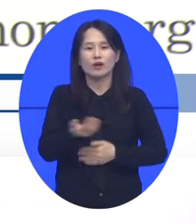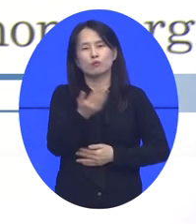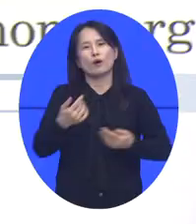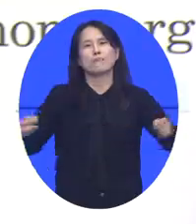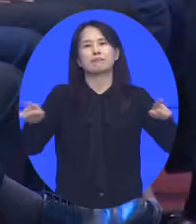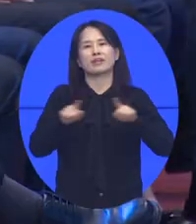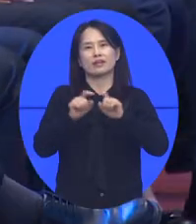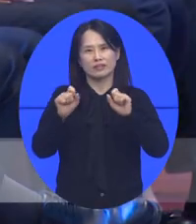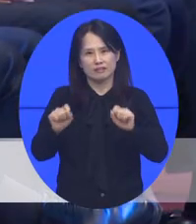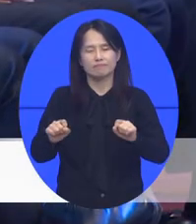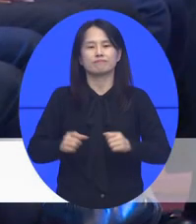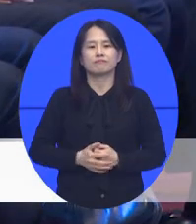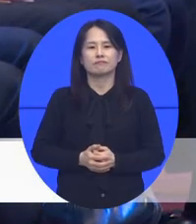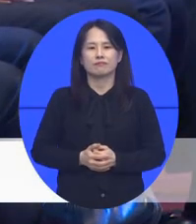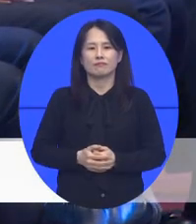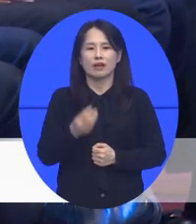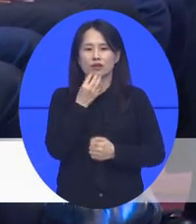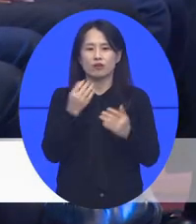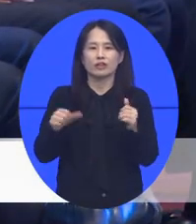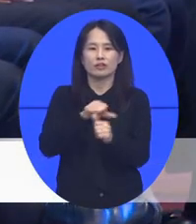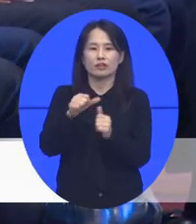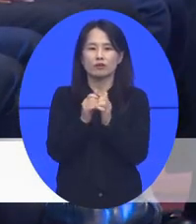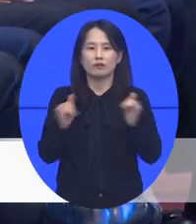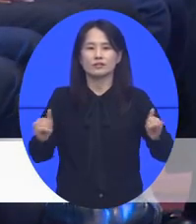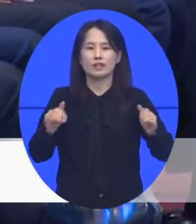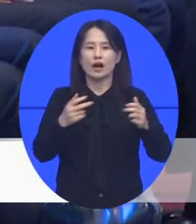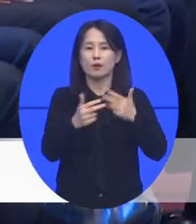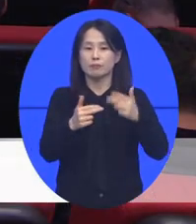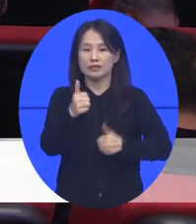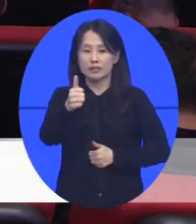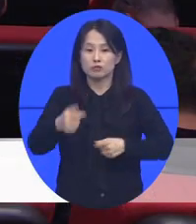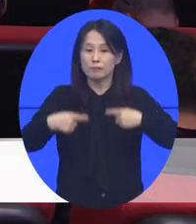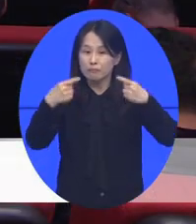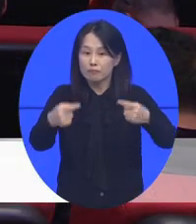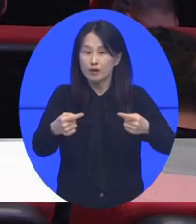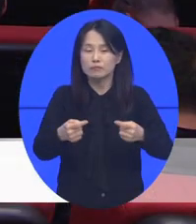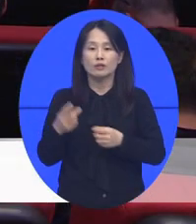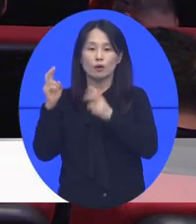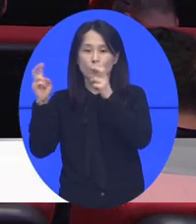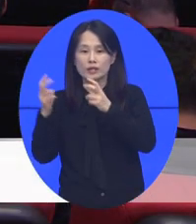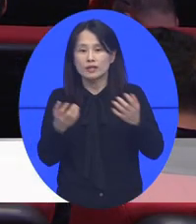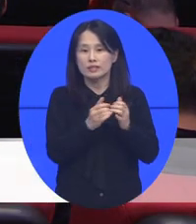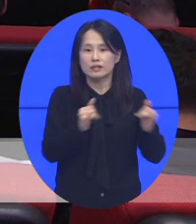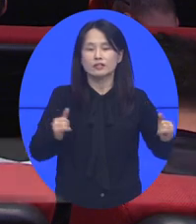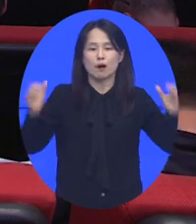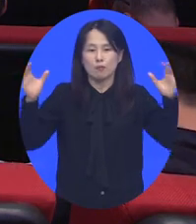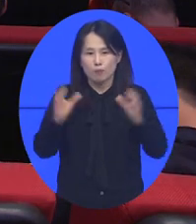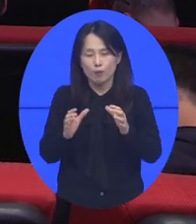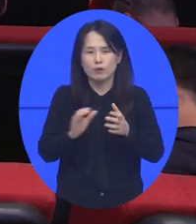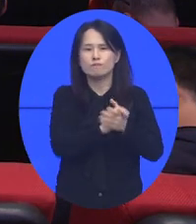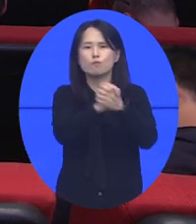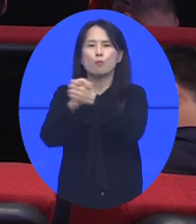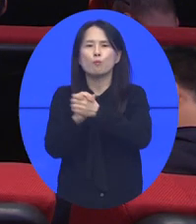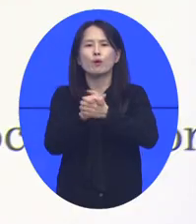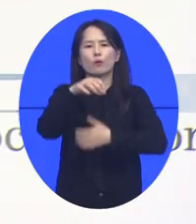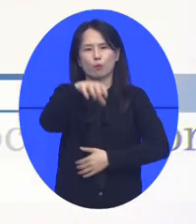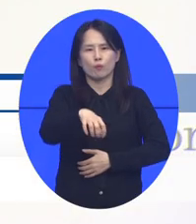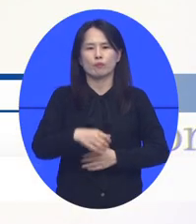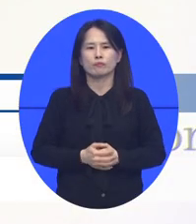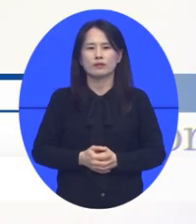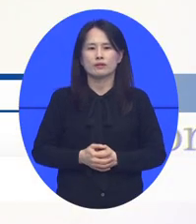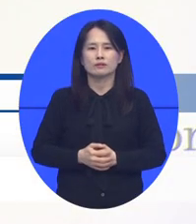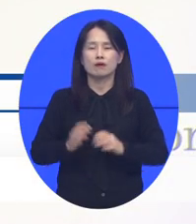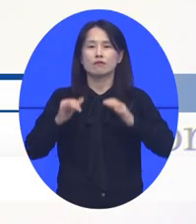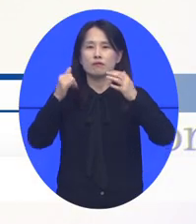여러분과 함께 하겠습니다. 경기 경영자 총협회장도 참석하며 노사정이 모두 모인 진정한 화합의 장이 됐습니다.